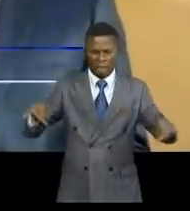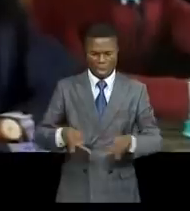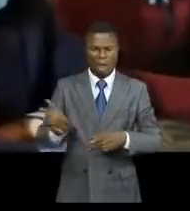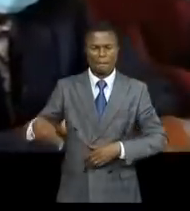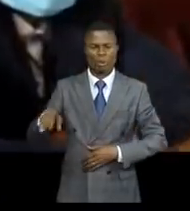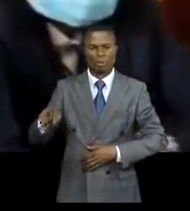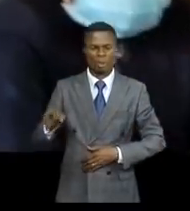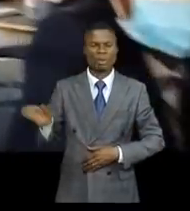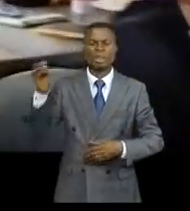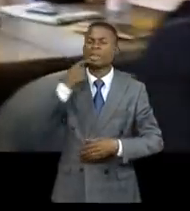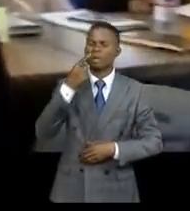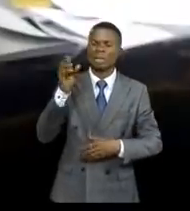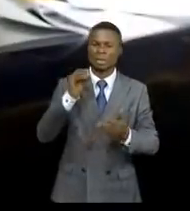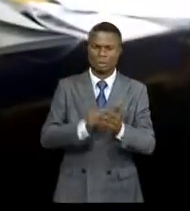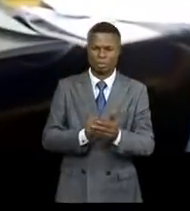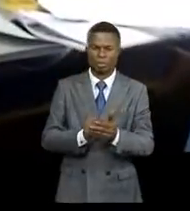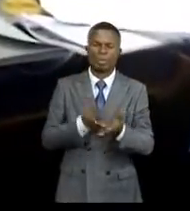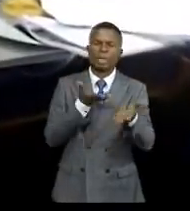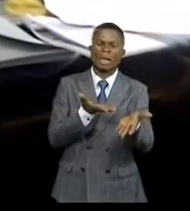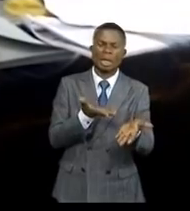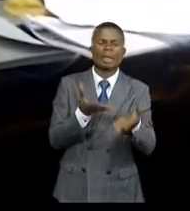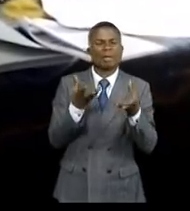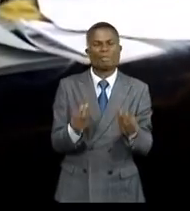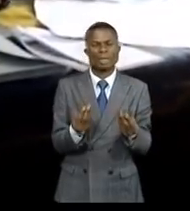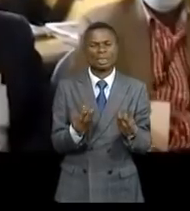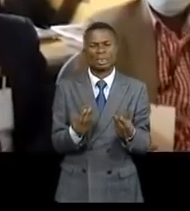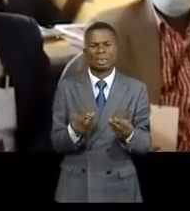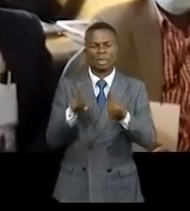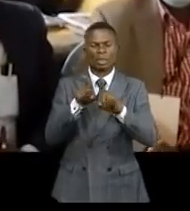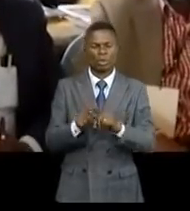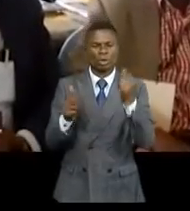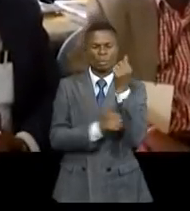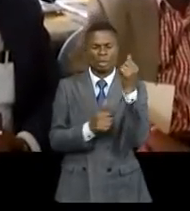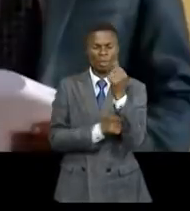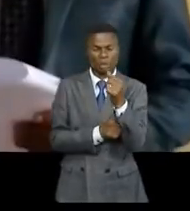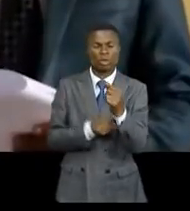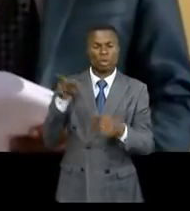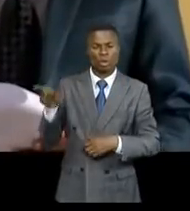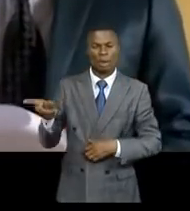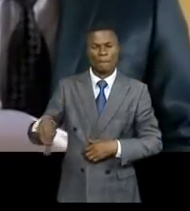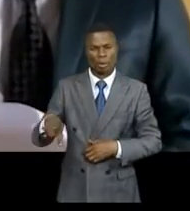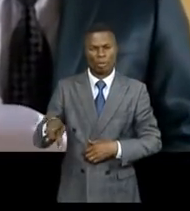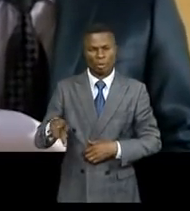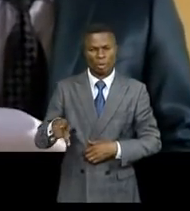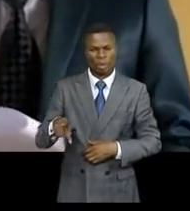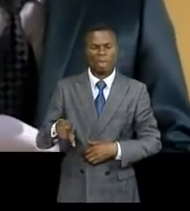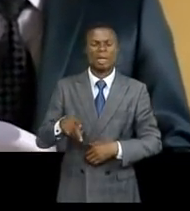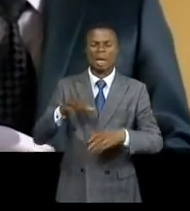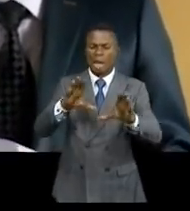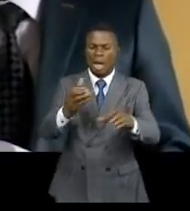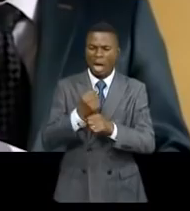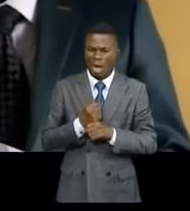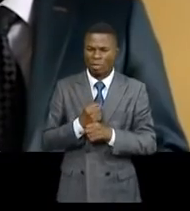Il a ajouté qu'il facilitera également les populations du Sankuru quant à l'accès à la terre ainsi